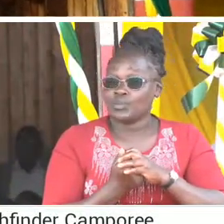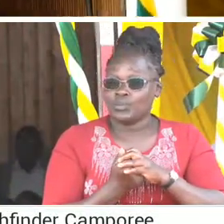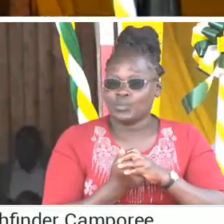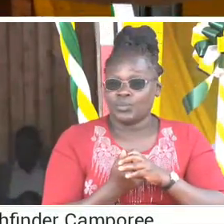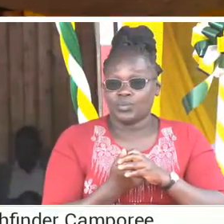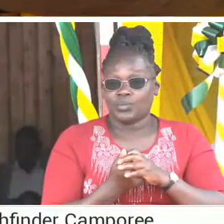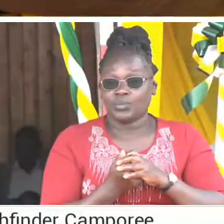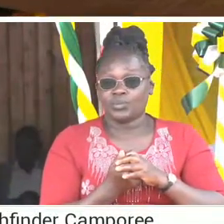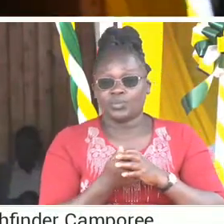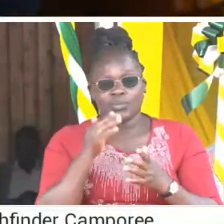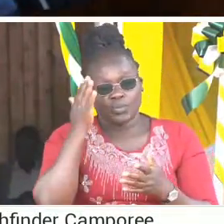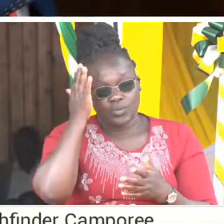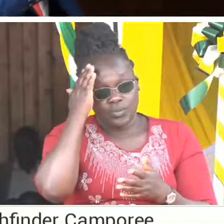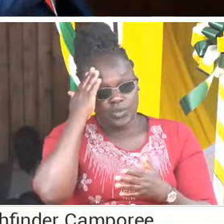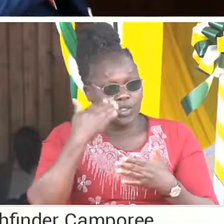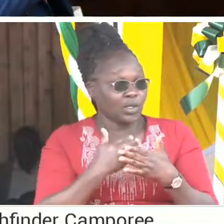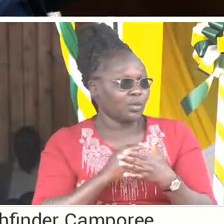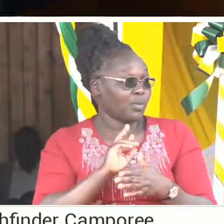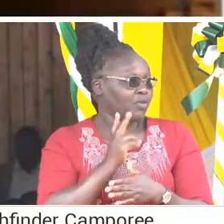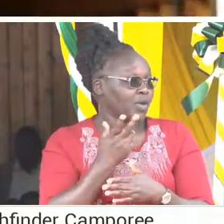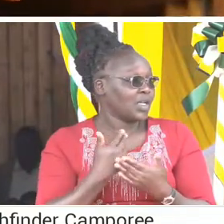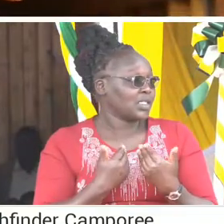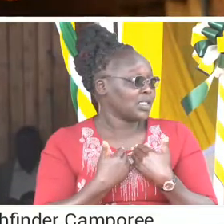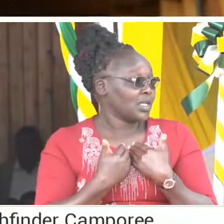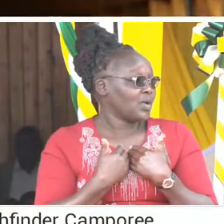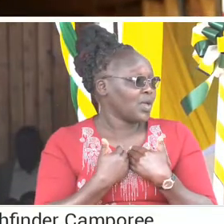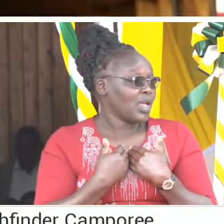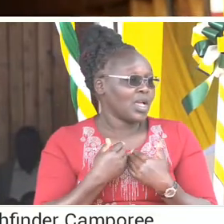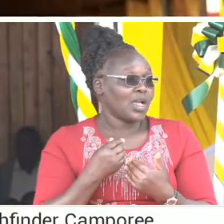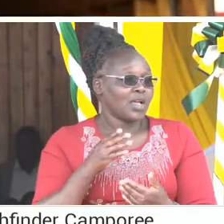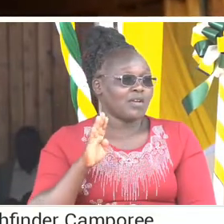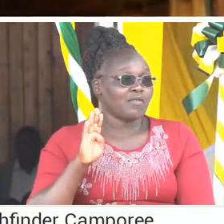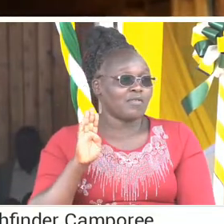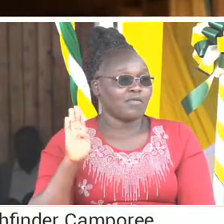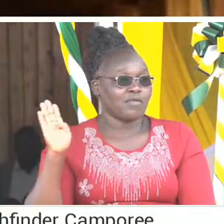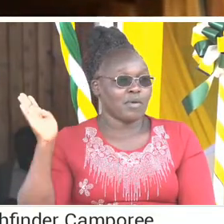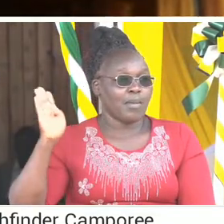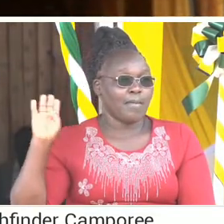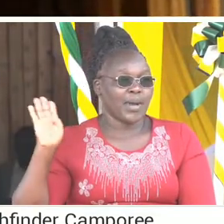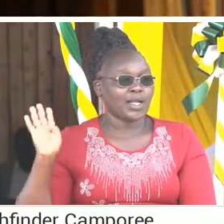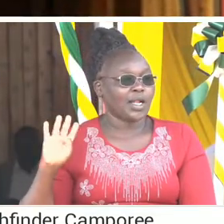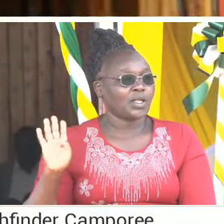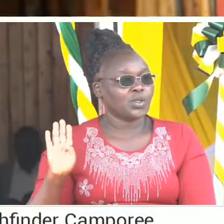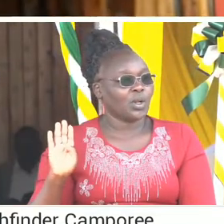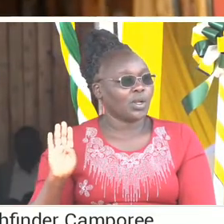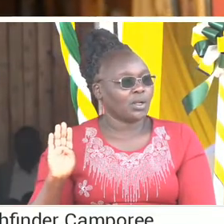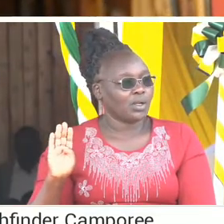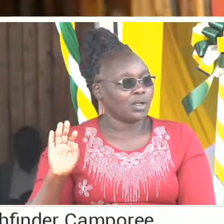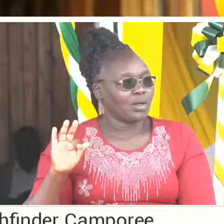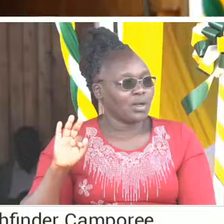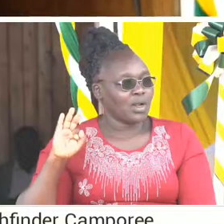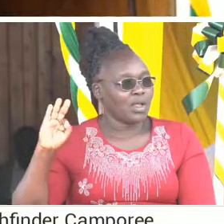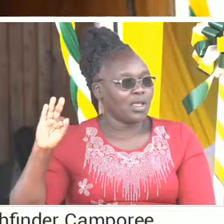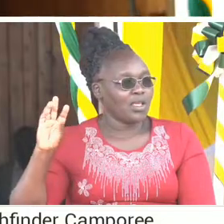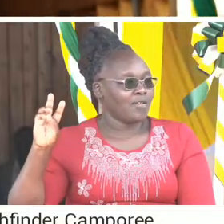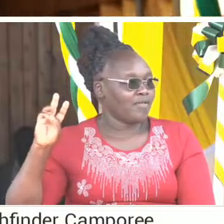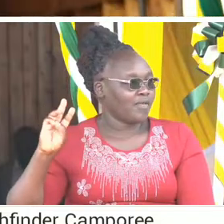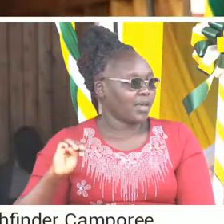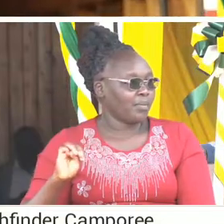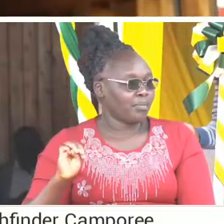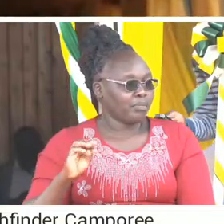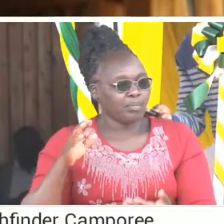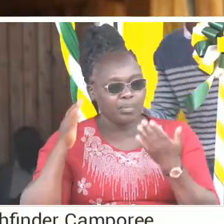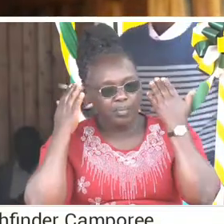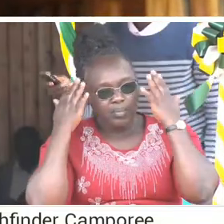kuna Baraton FM. Kuna yule kiongozi asimame hako mahali